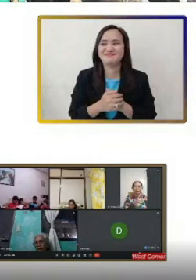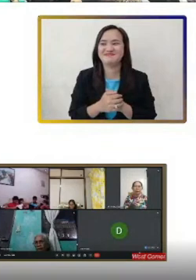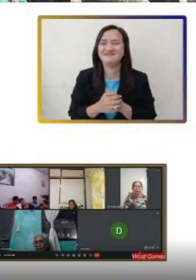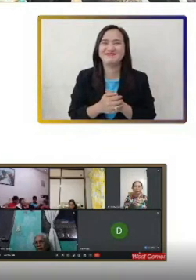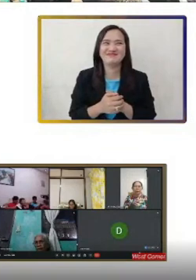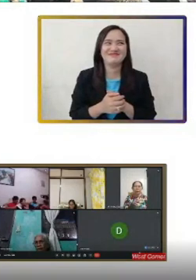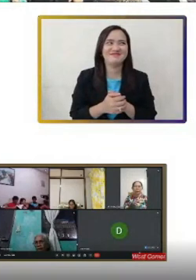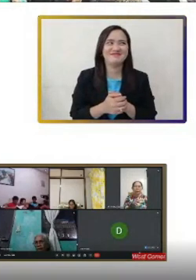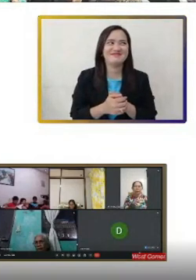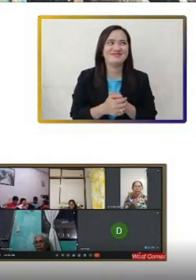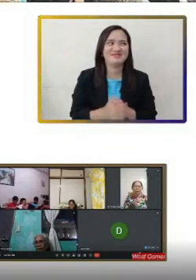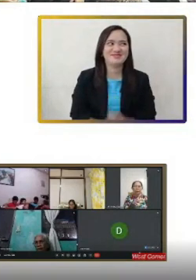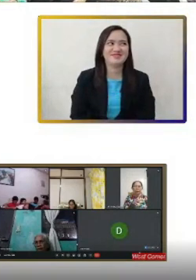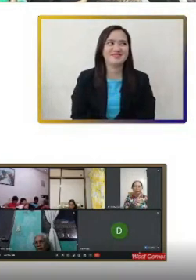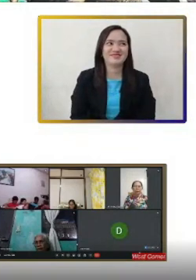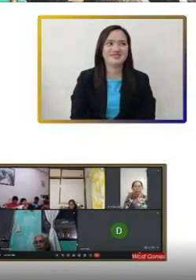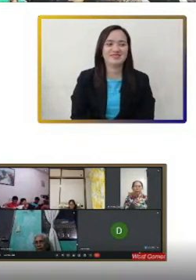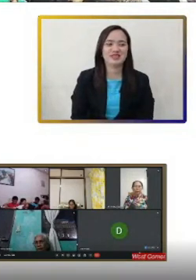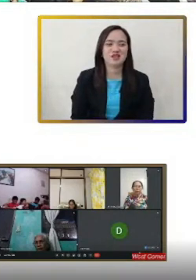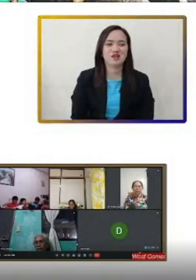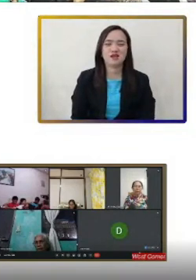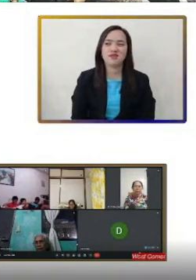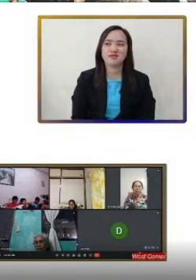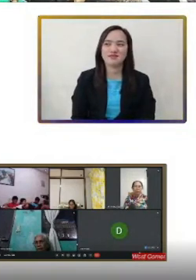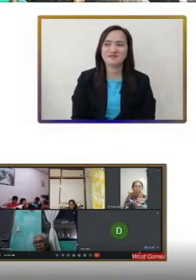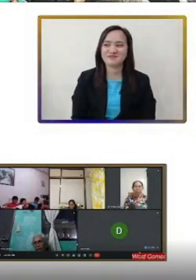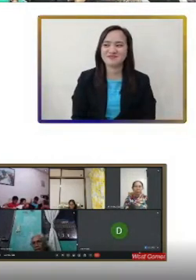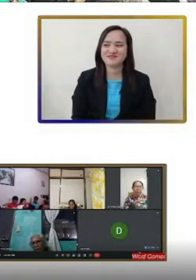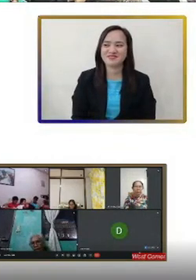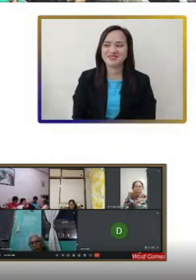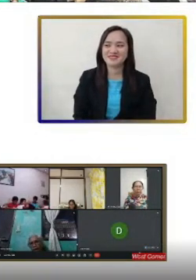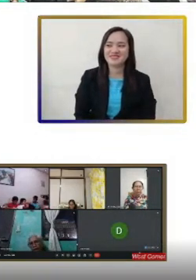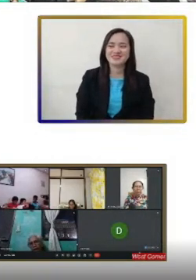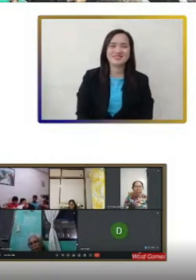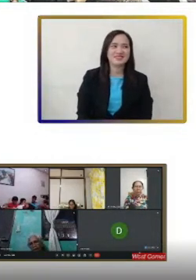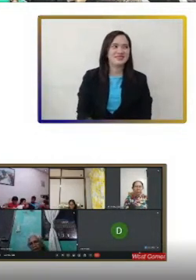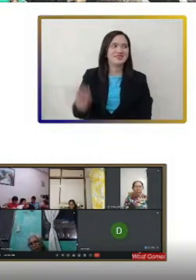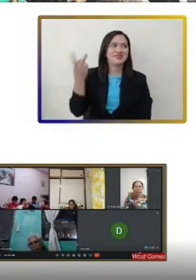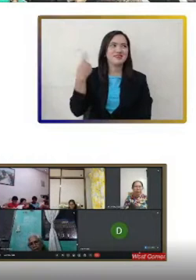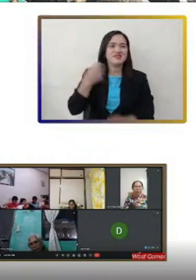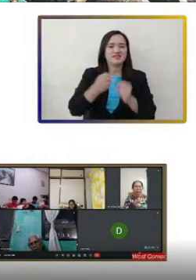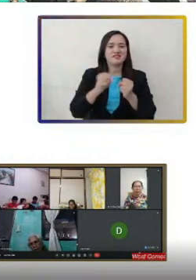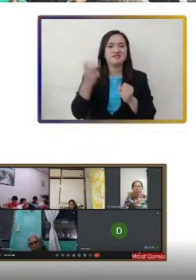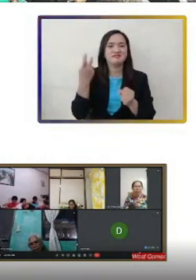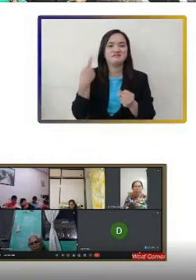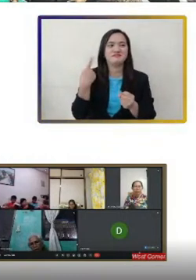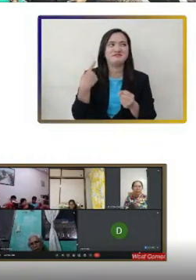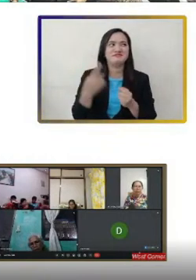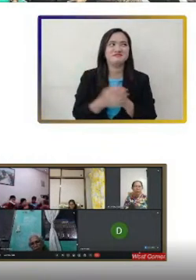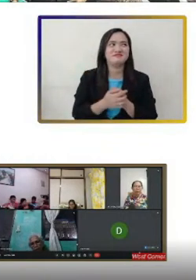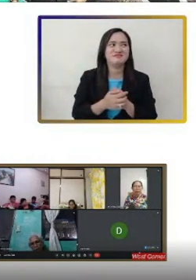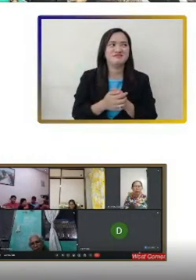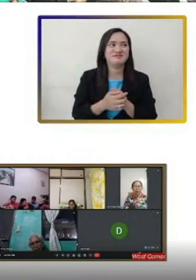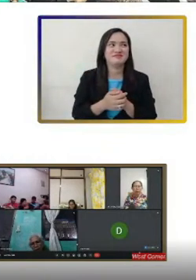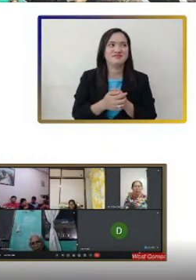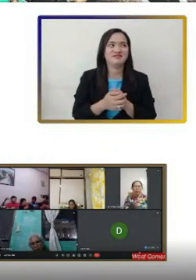concerned. Hindi po sila ganun ka-open. At bawal na bawal sa kanila po yun. Okay? Kaya